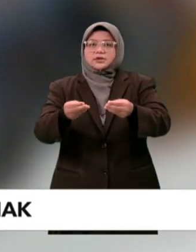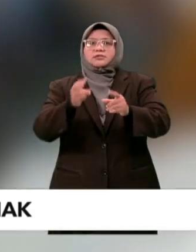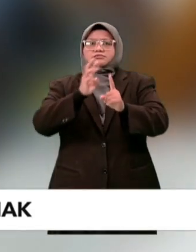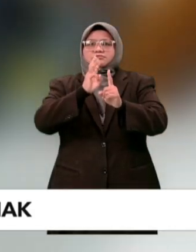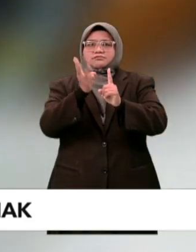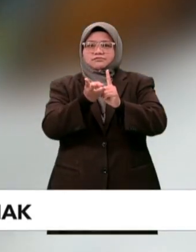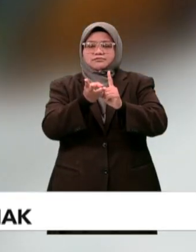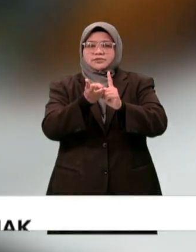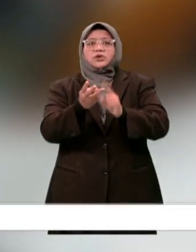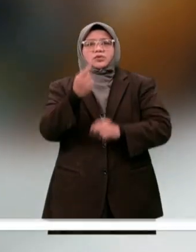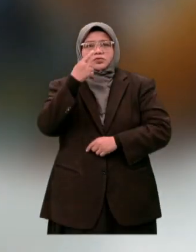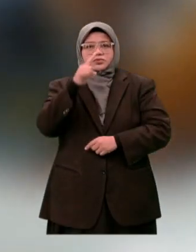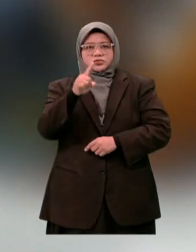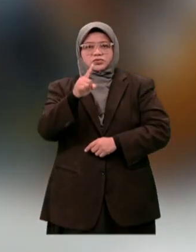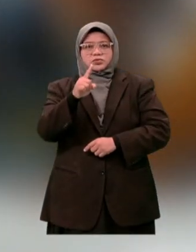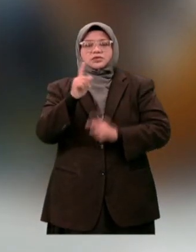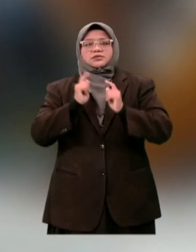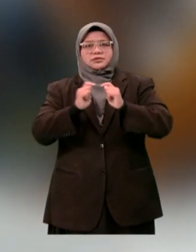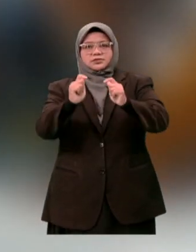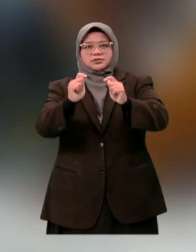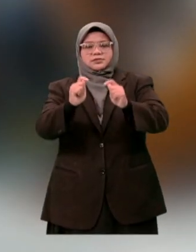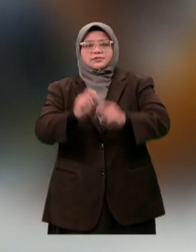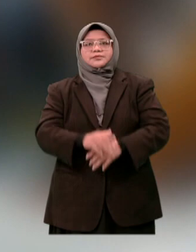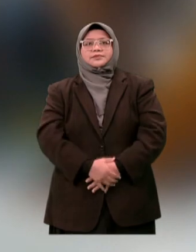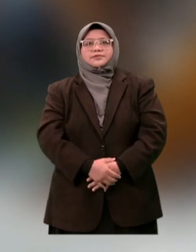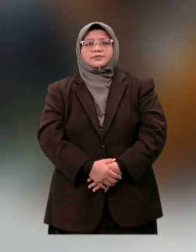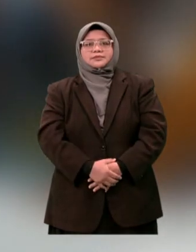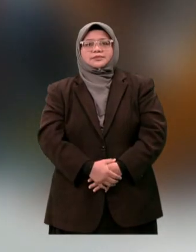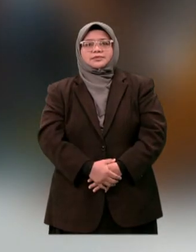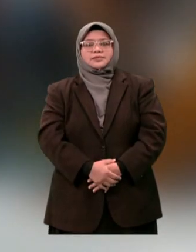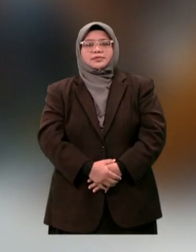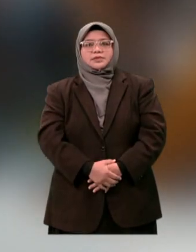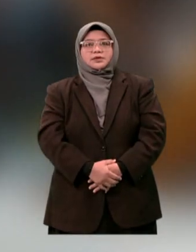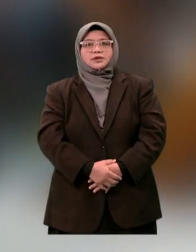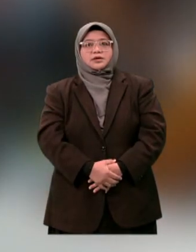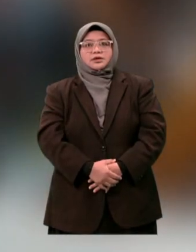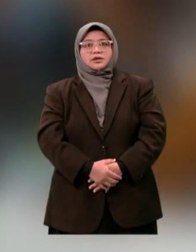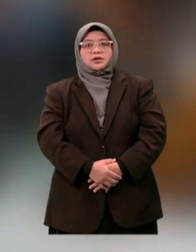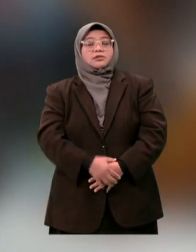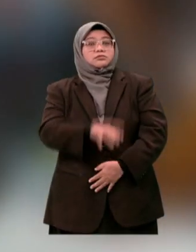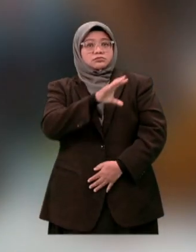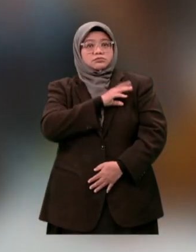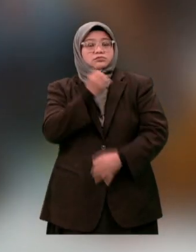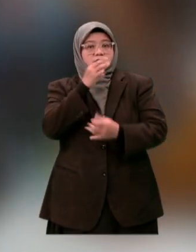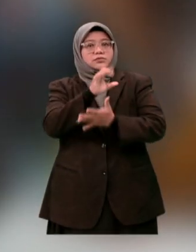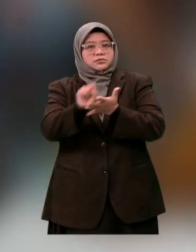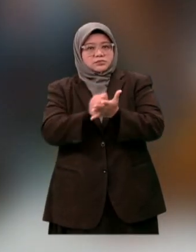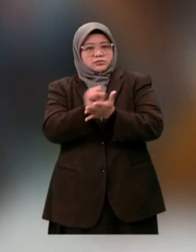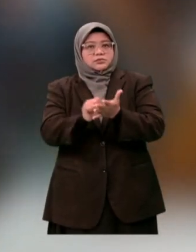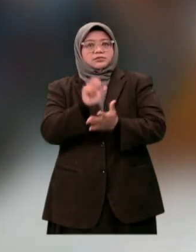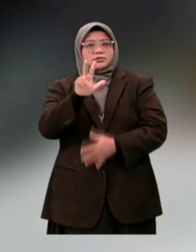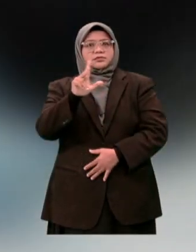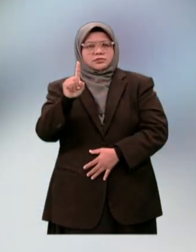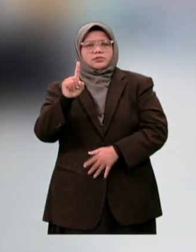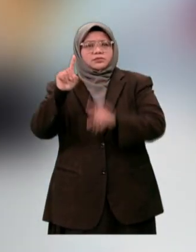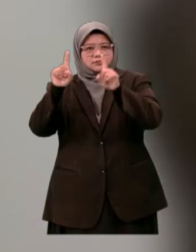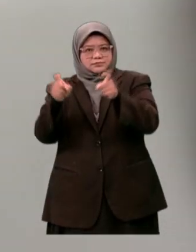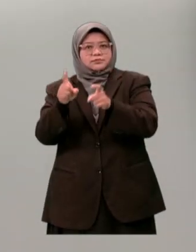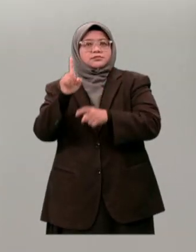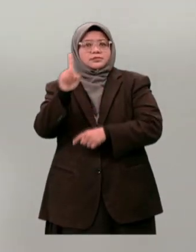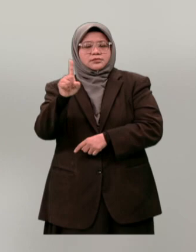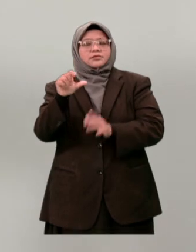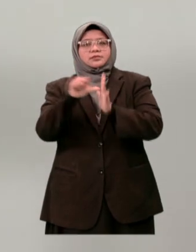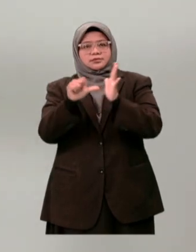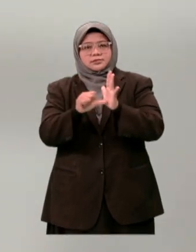masyarakat untuk tindakan lebih lanjut mau Rusdi berkata kiss section 31 dalam kurungan satu